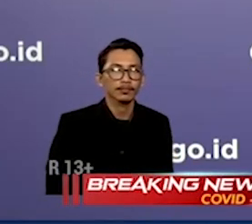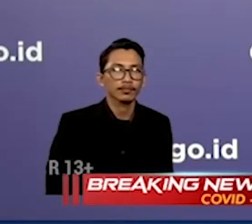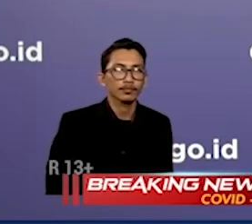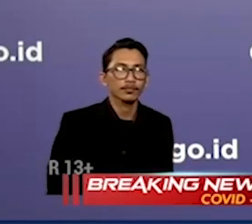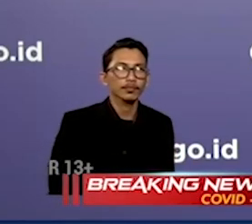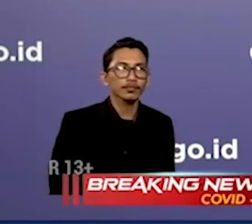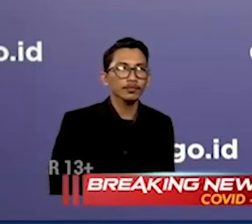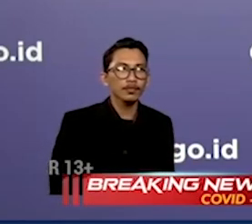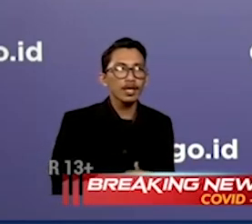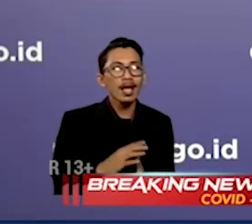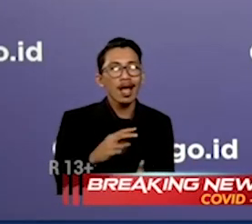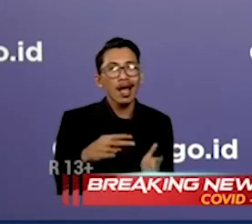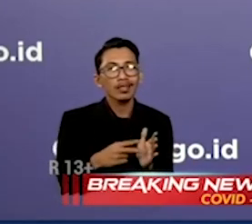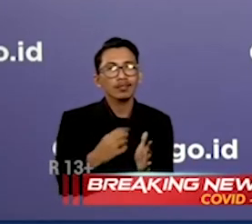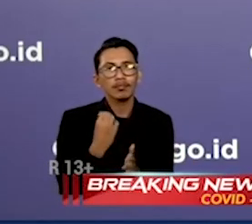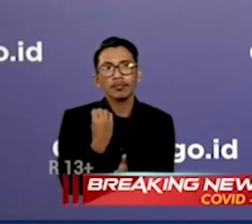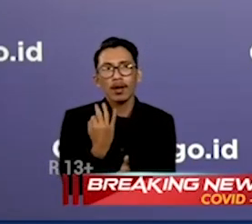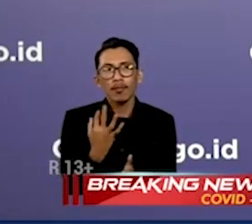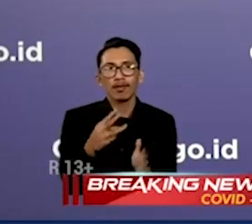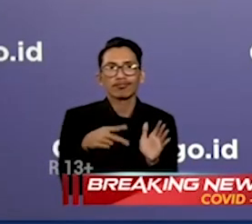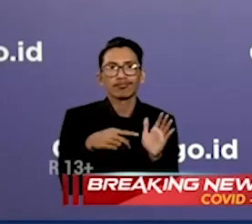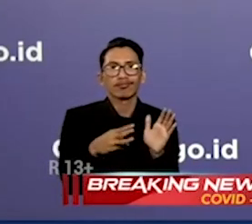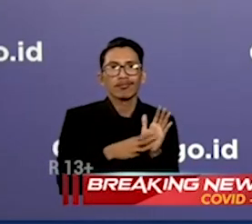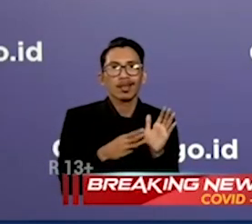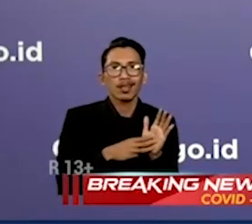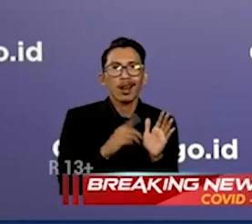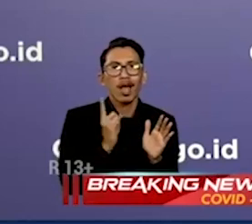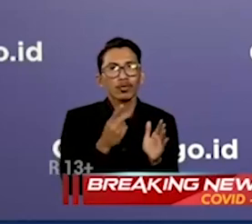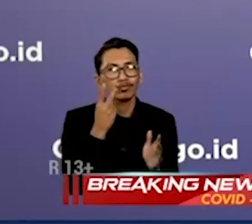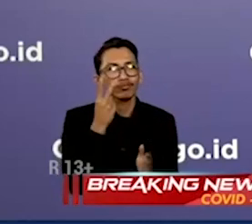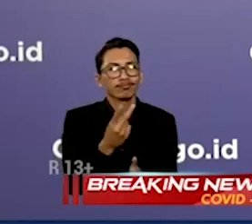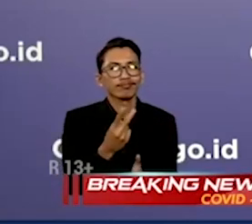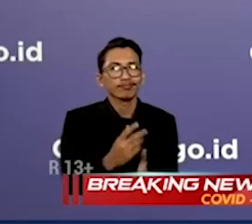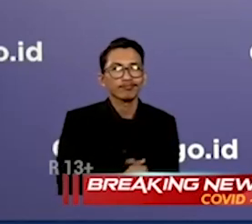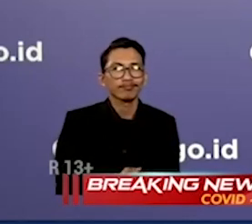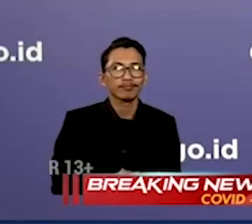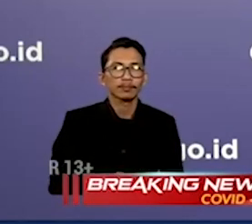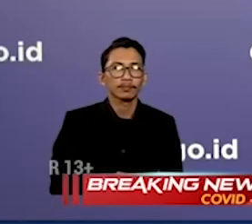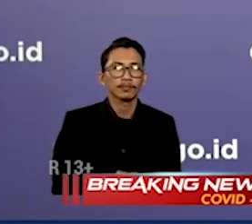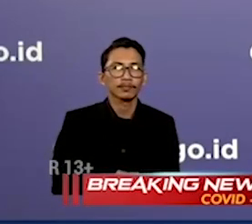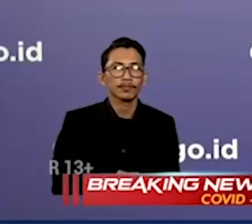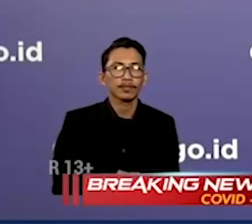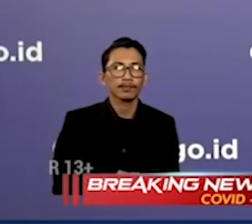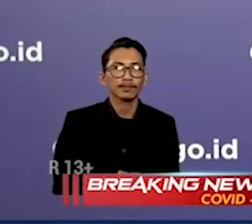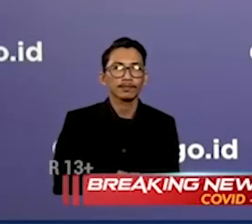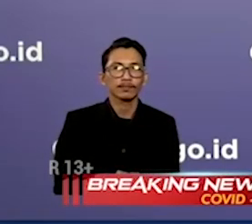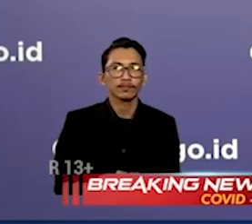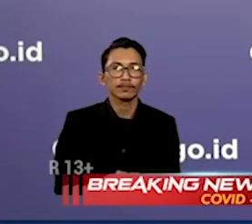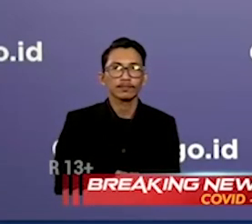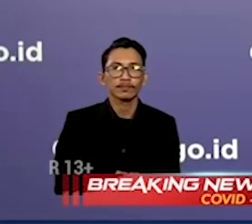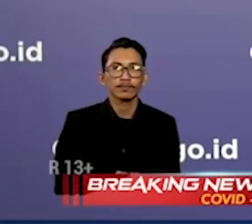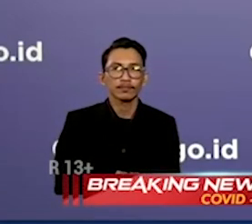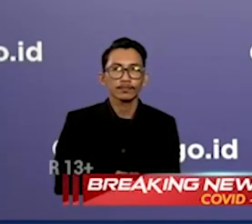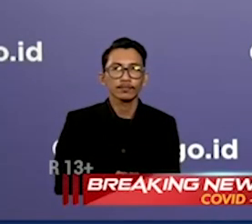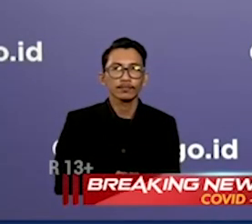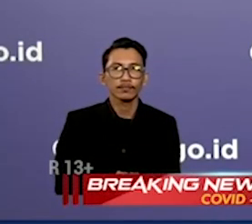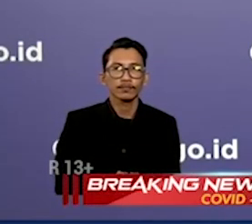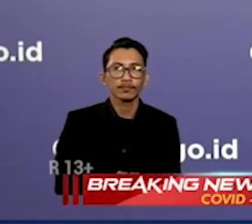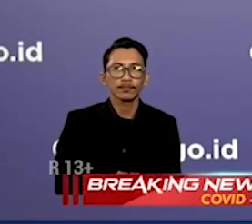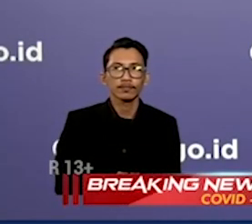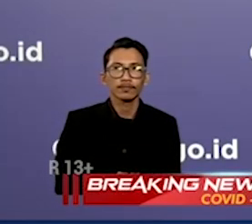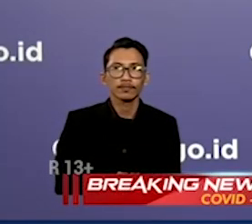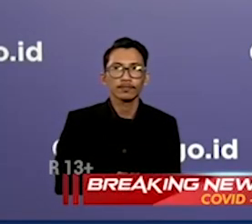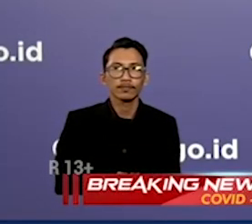hal yang harus kita lakukan saudara-saudara keprihatinan Kita juga bisa kita dapatkan dari